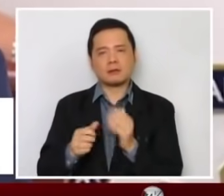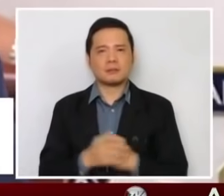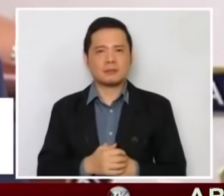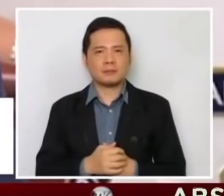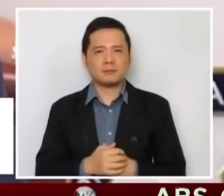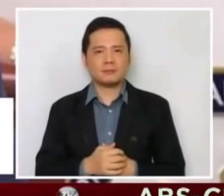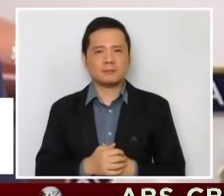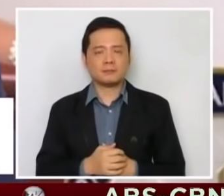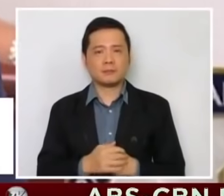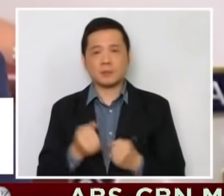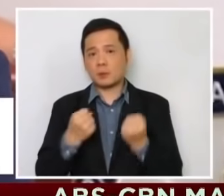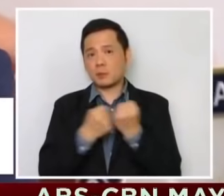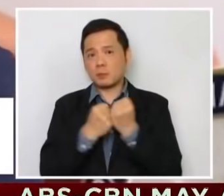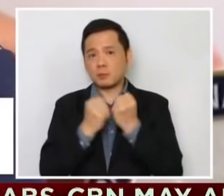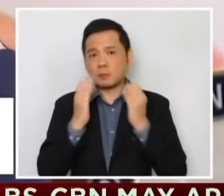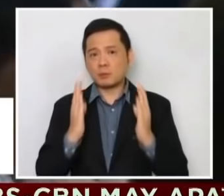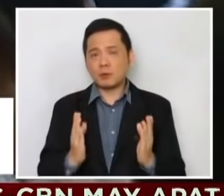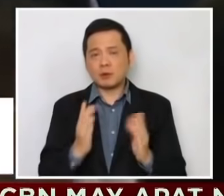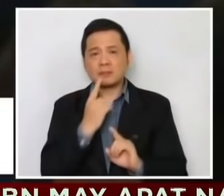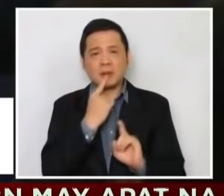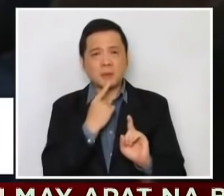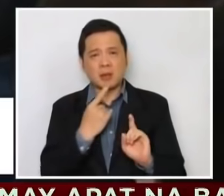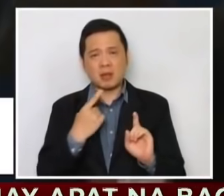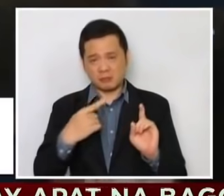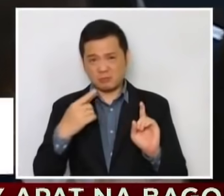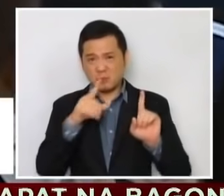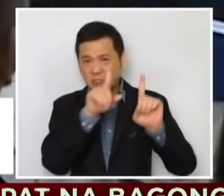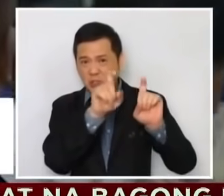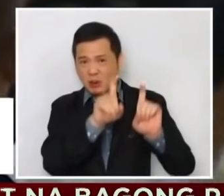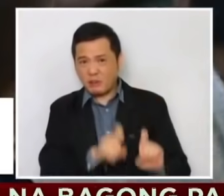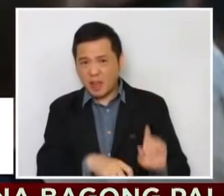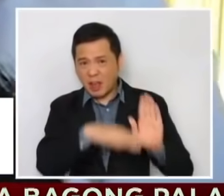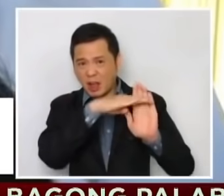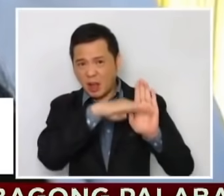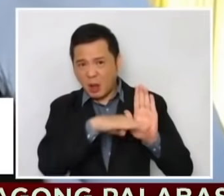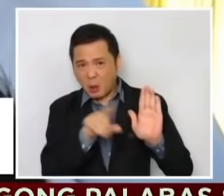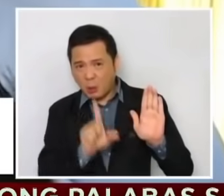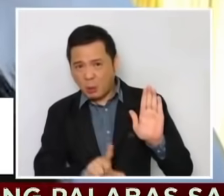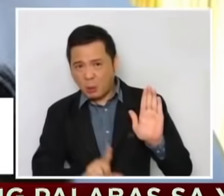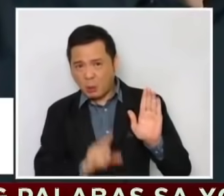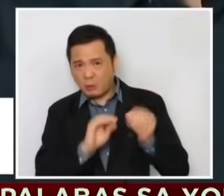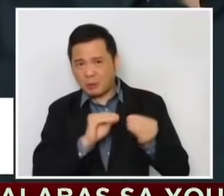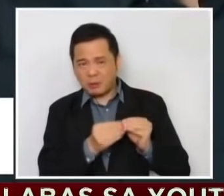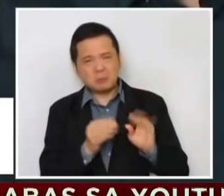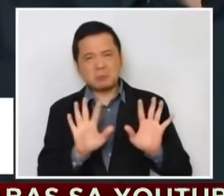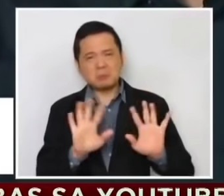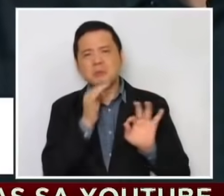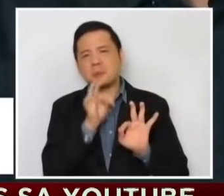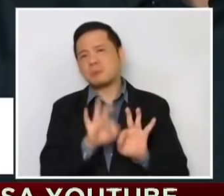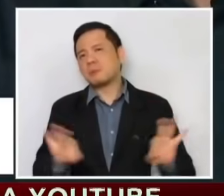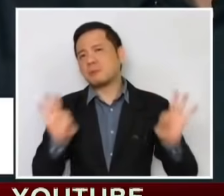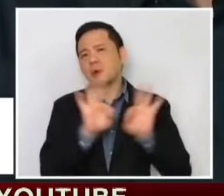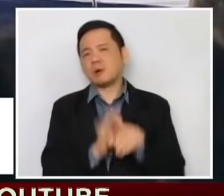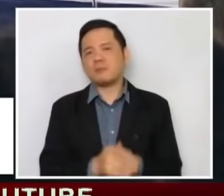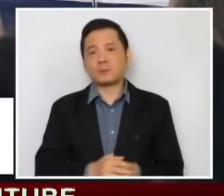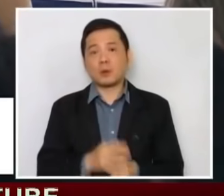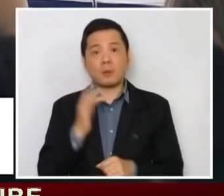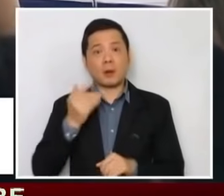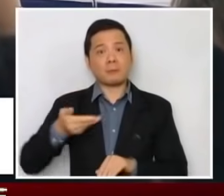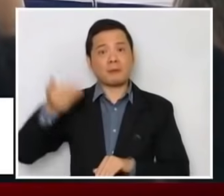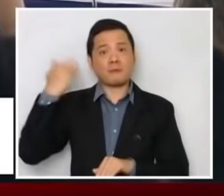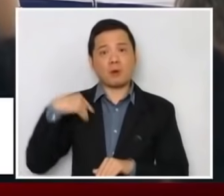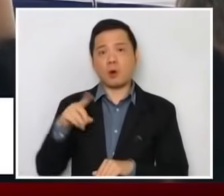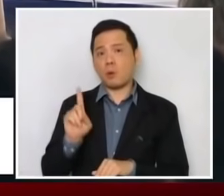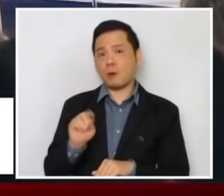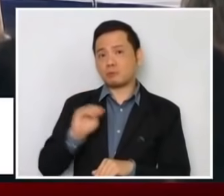Lenny ang mababa niyang numero sa mga survey dahil sa kanilang karanasan noong halalan 2016, mula 1% ay